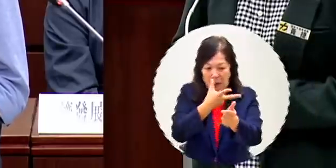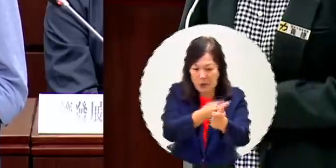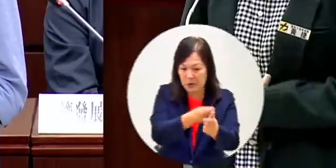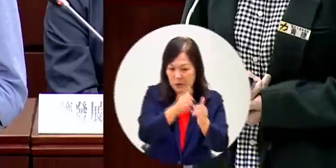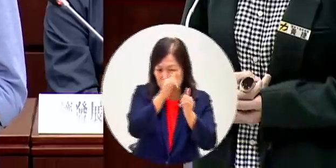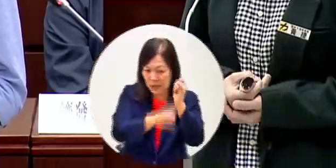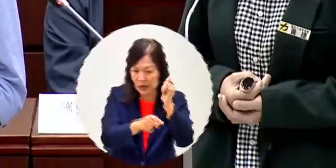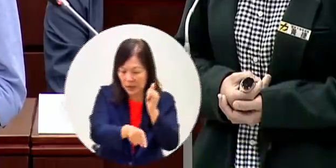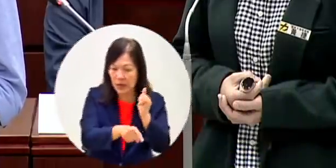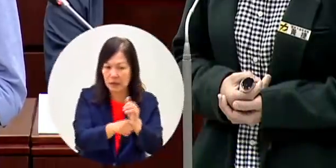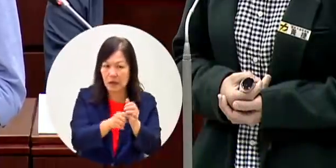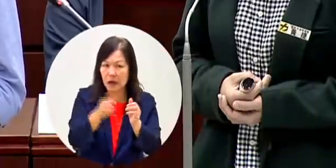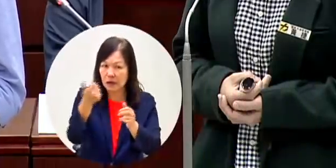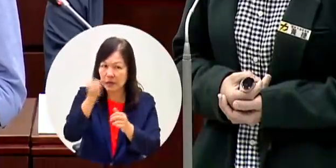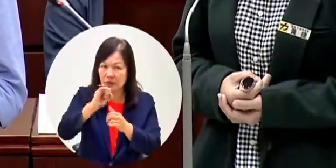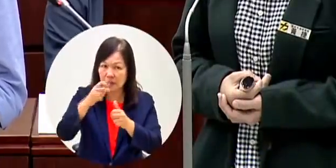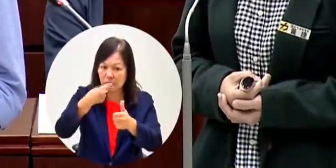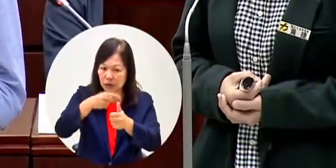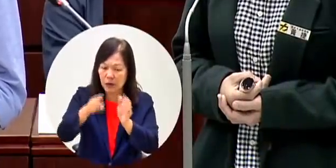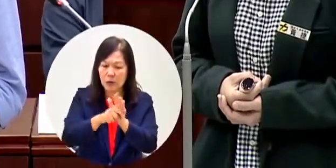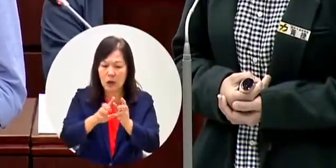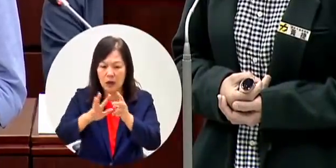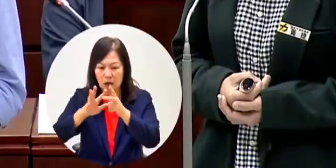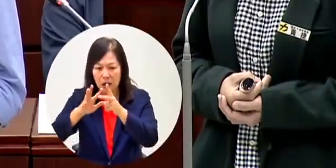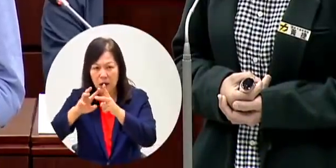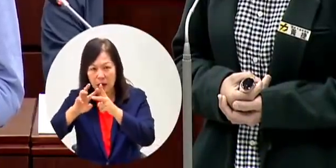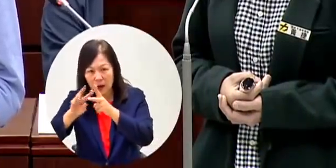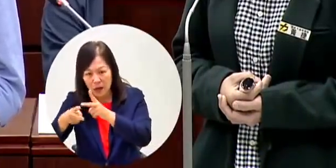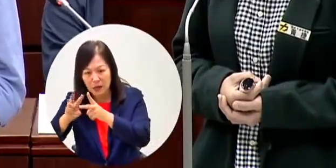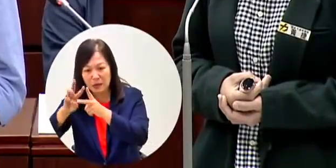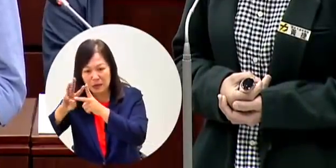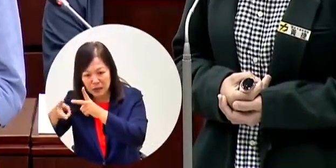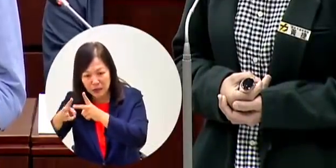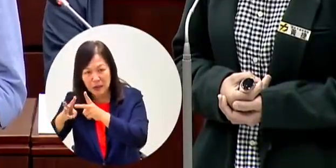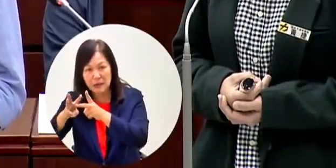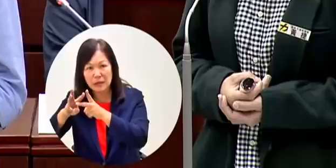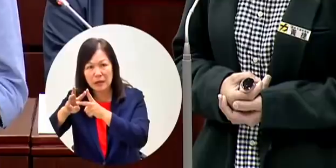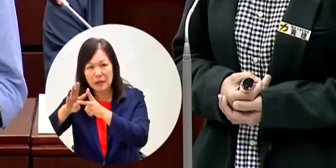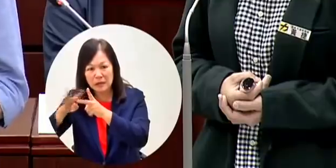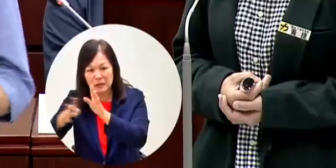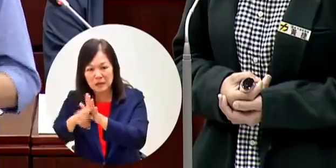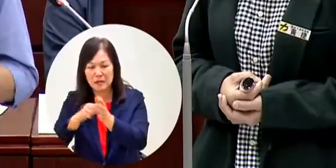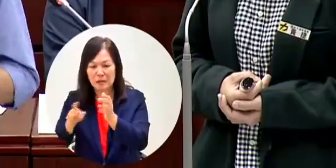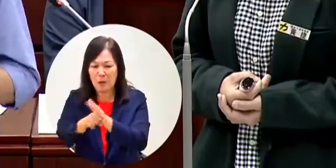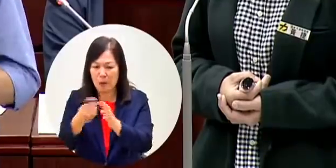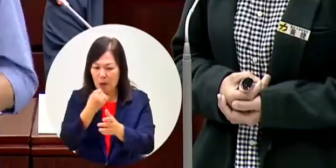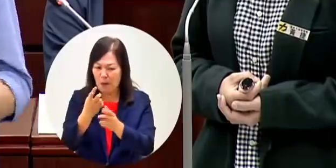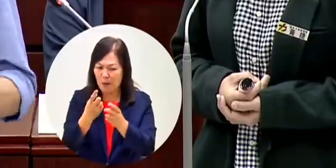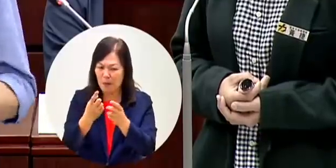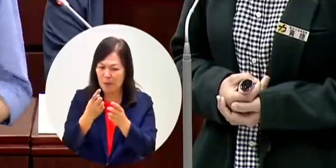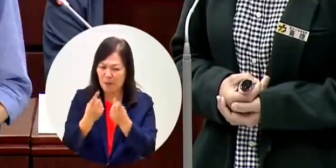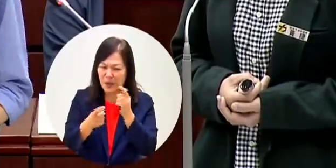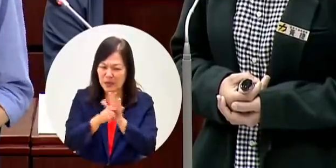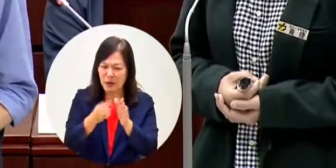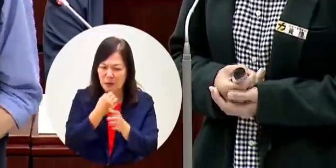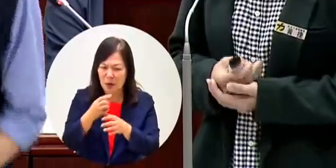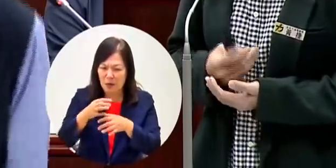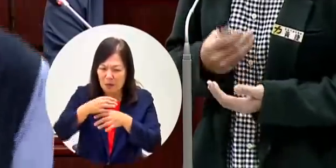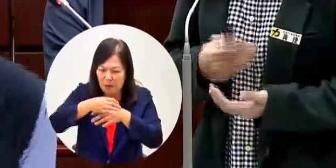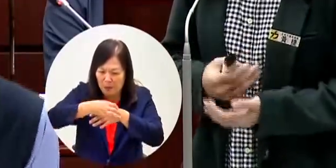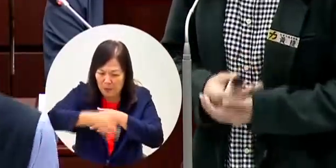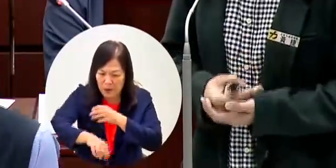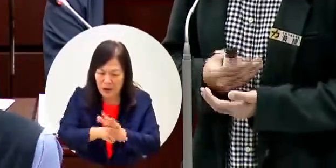小学二年级、三年级、四年级这样开始，如果是很露骨的、很赤裸裸的，说实在我是比较保守的，我想这样子比较清